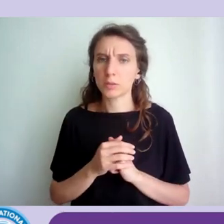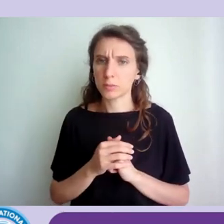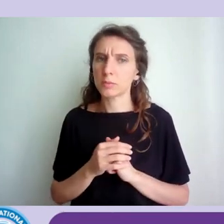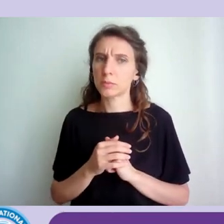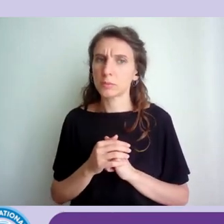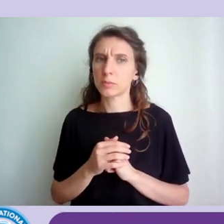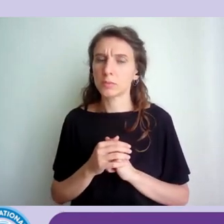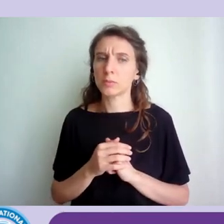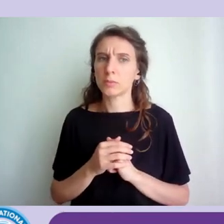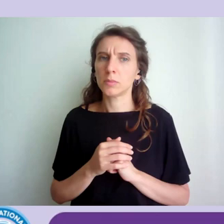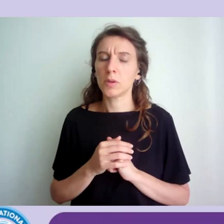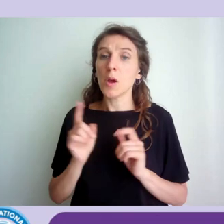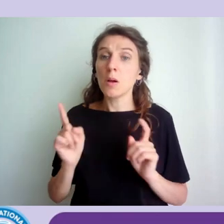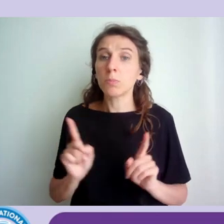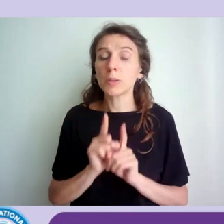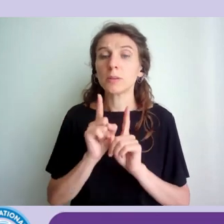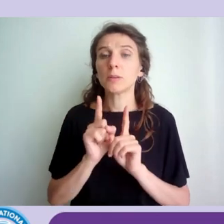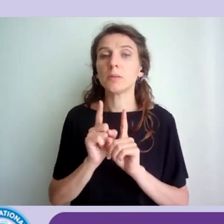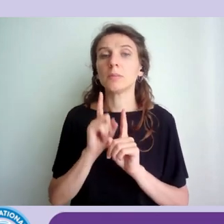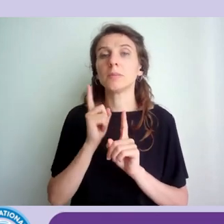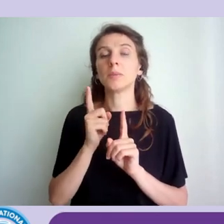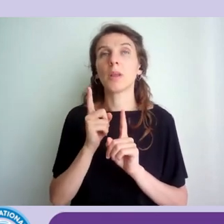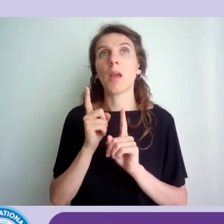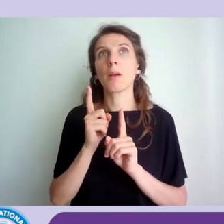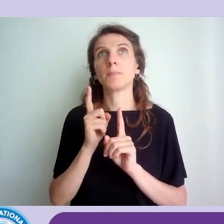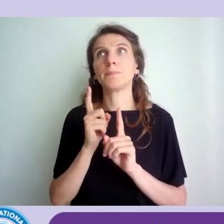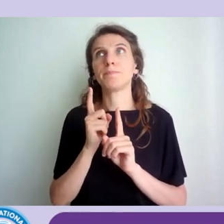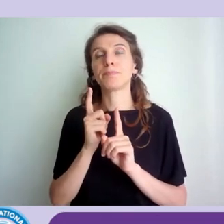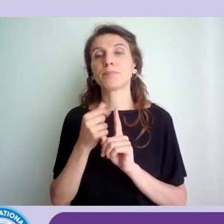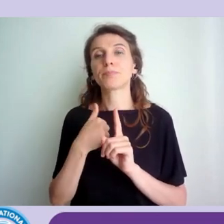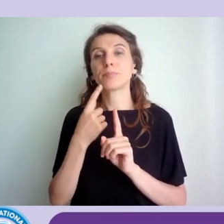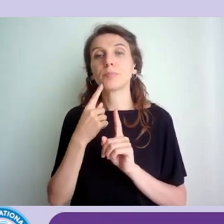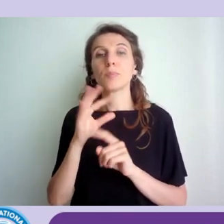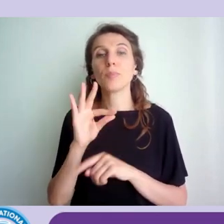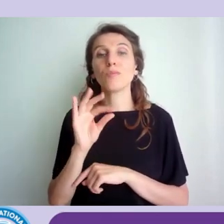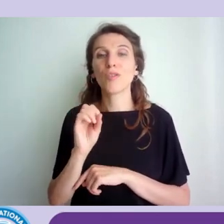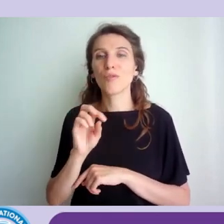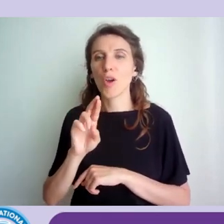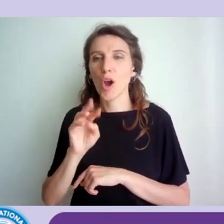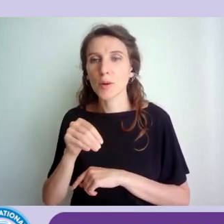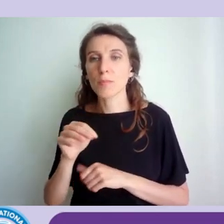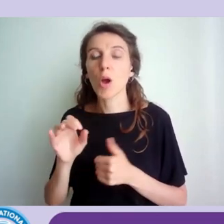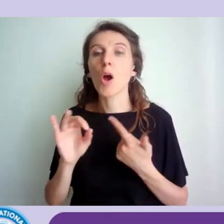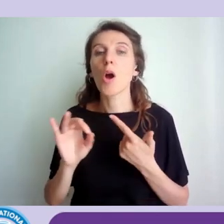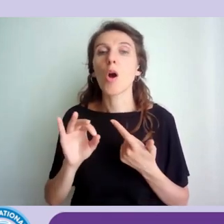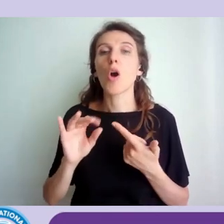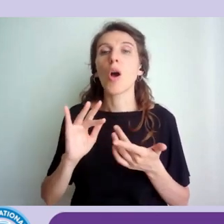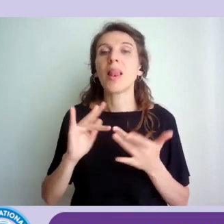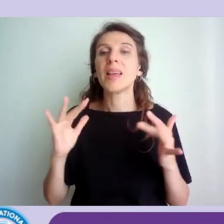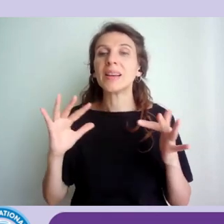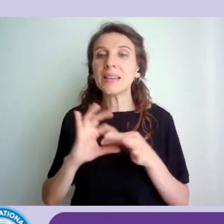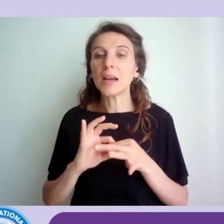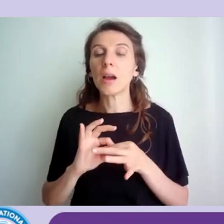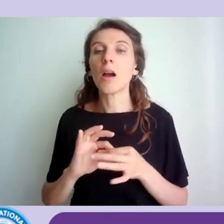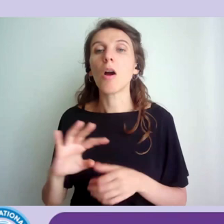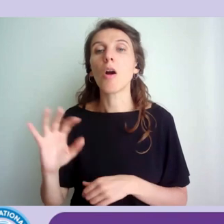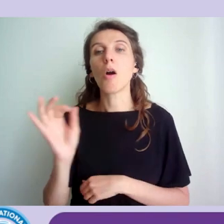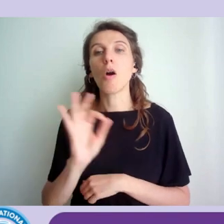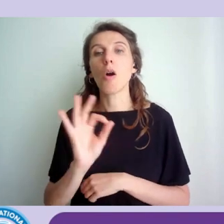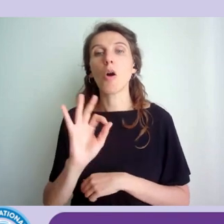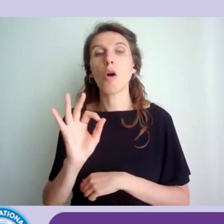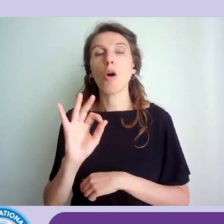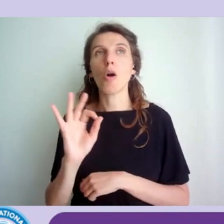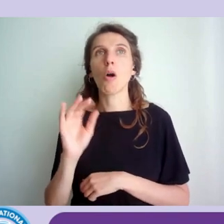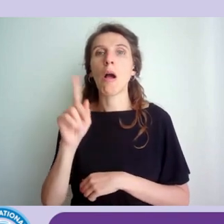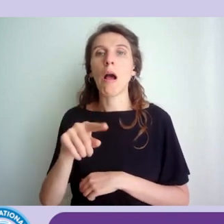navigazione così come la navigazione dei form come la navigazione dei link piuttosto che come